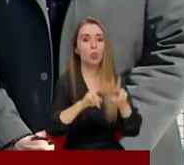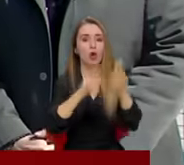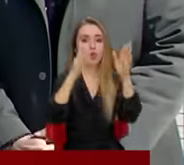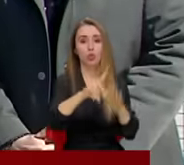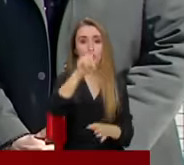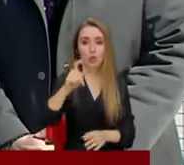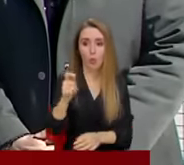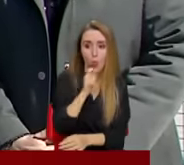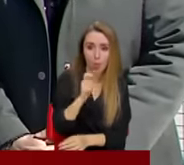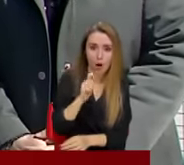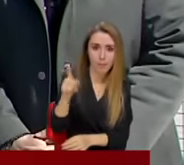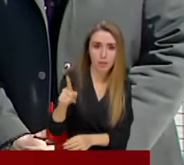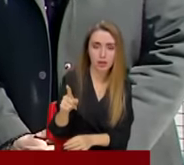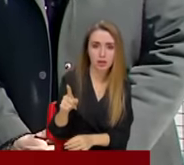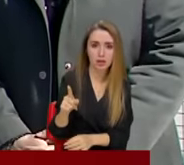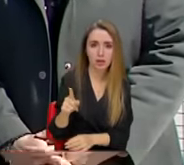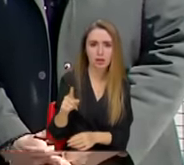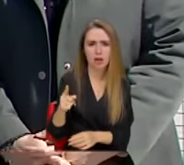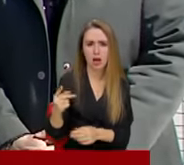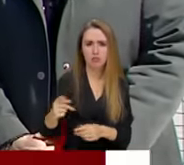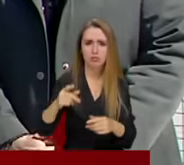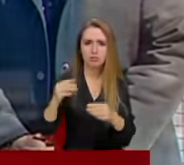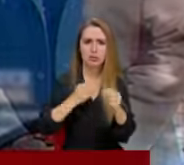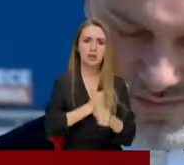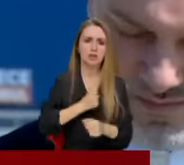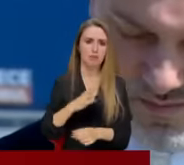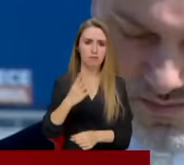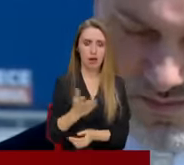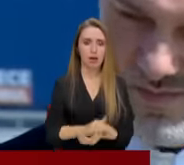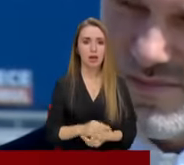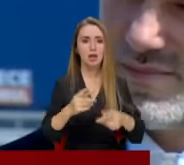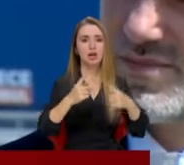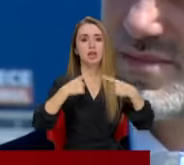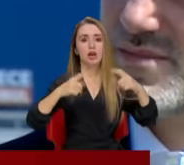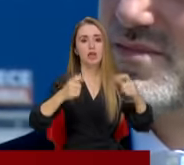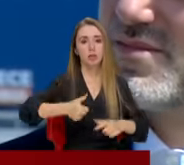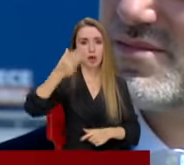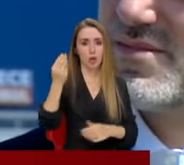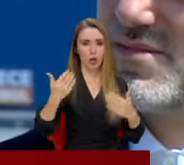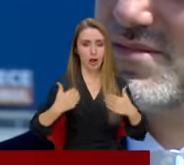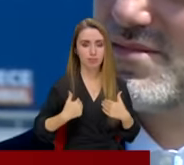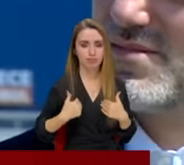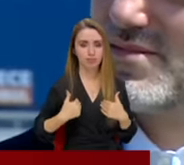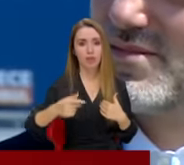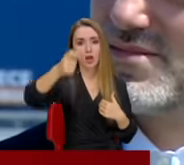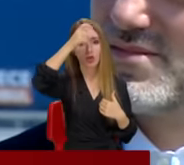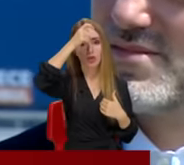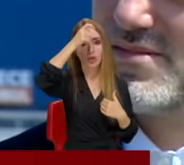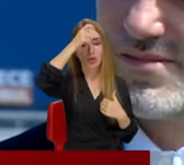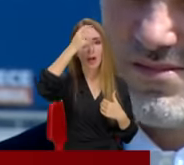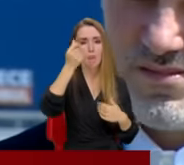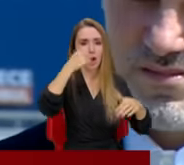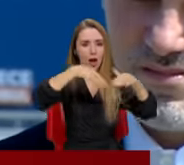soruyu soran muhabiri açık aramakla suçladı. Biz Çevre Şehircilik Bakanlığı olarak ülkenin her